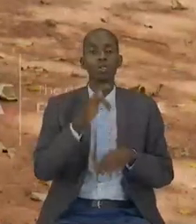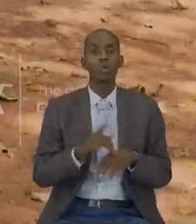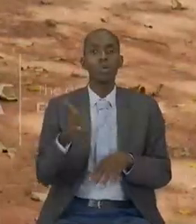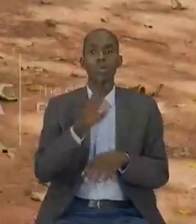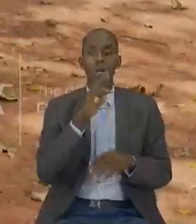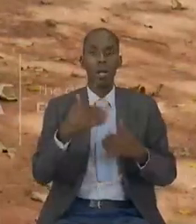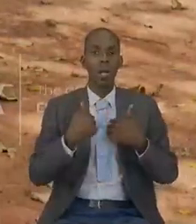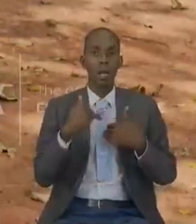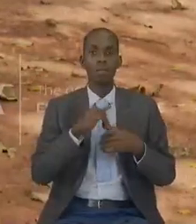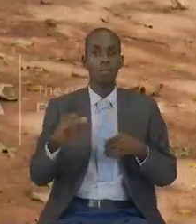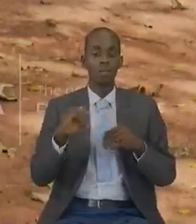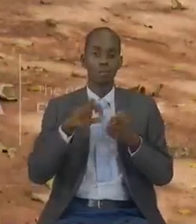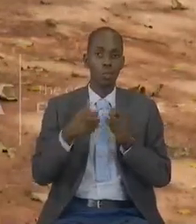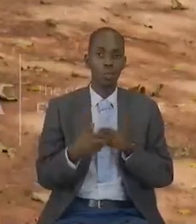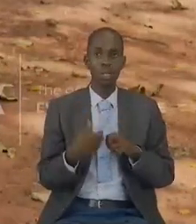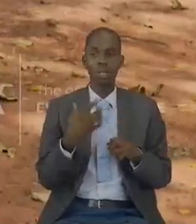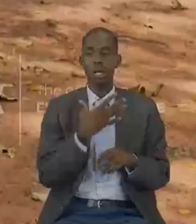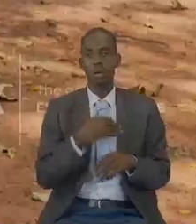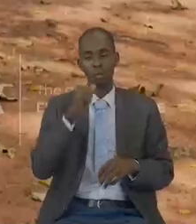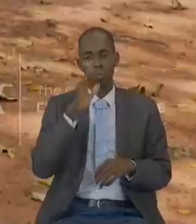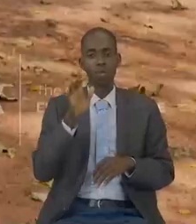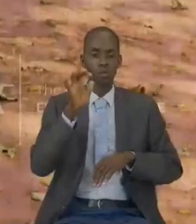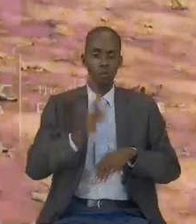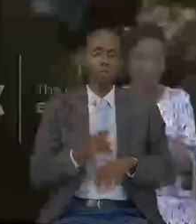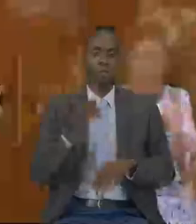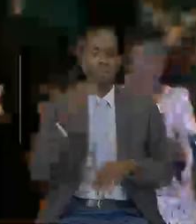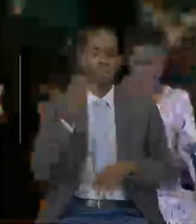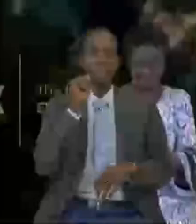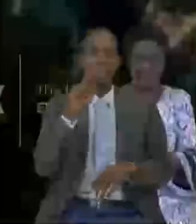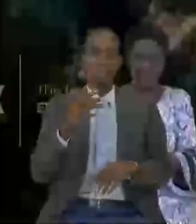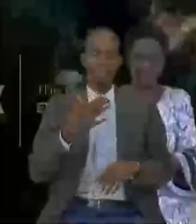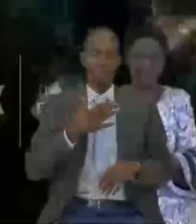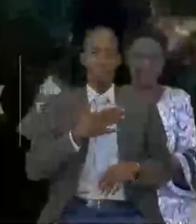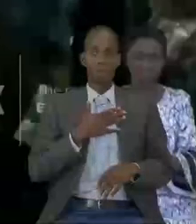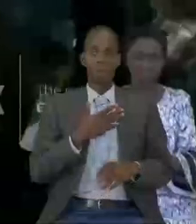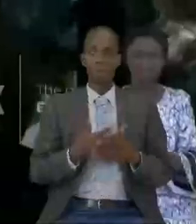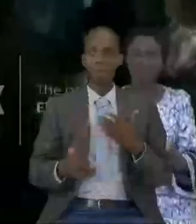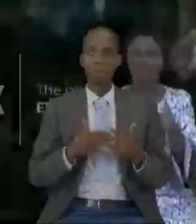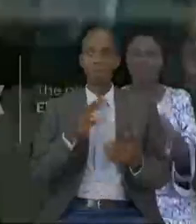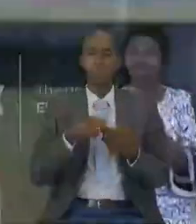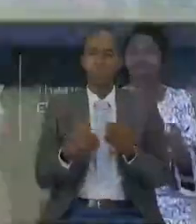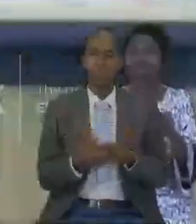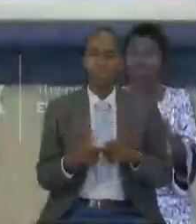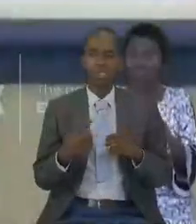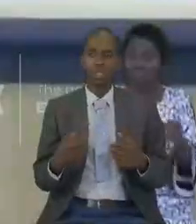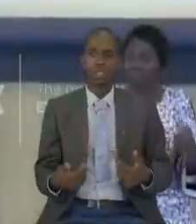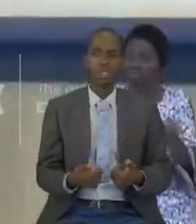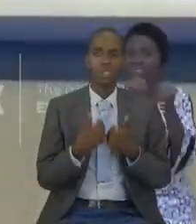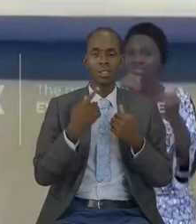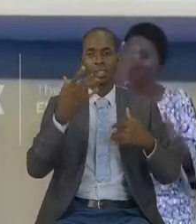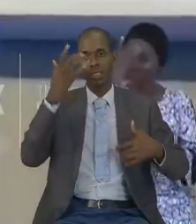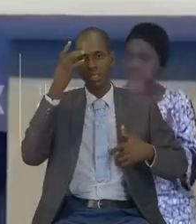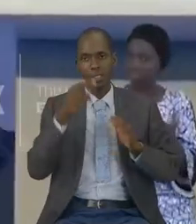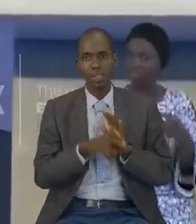mettre la main là où nous avons le problème. Et j'ai mis la main sur ma poitrine. Quel que soit le problème,